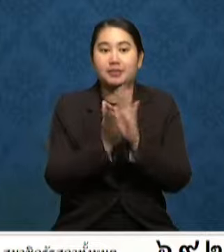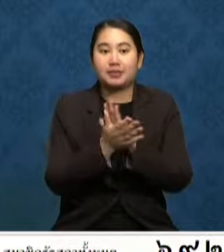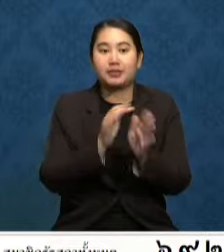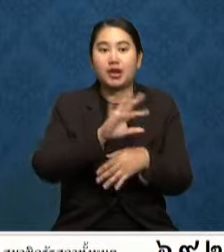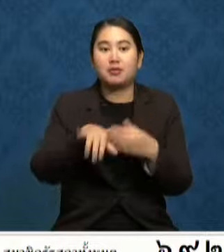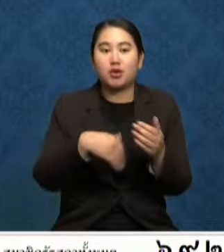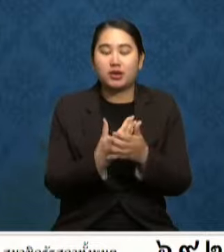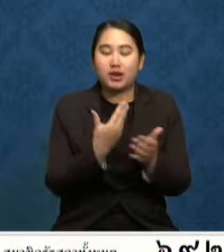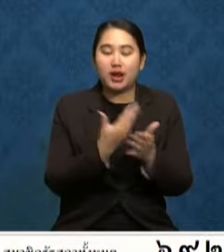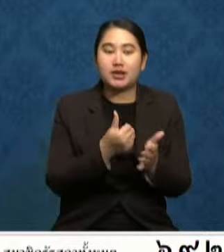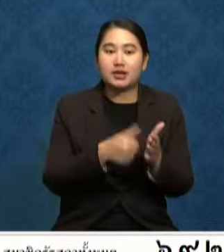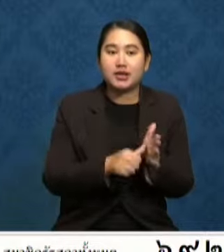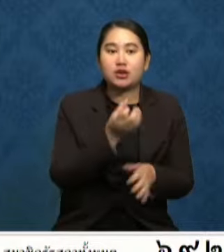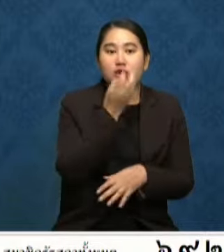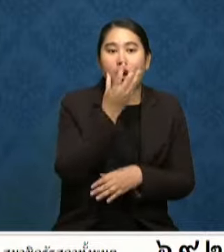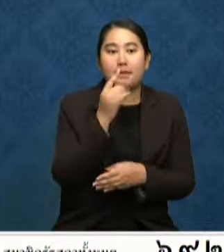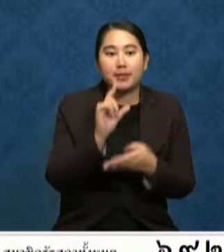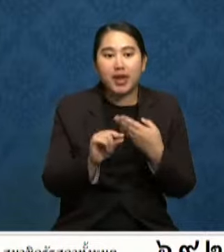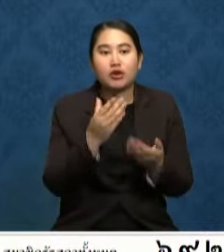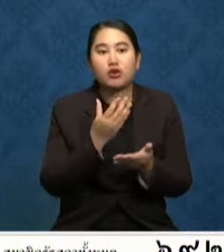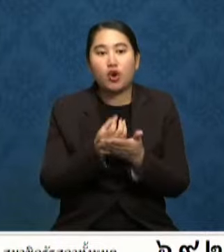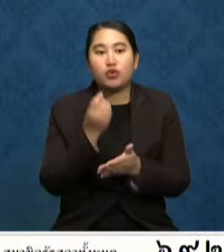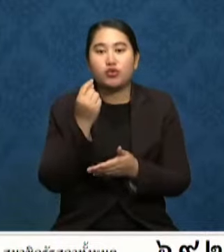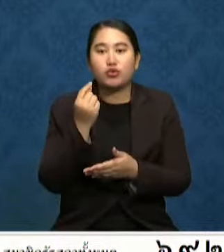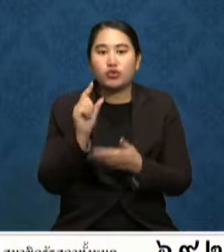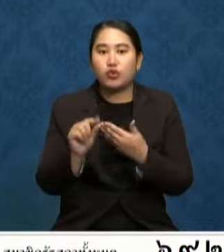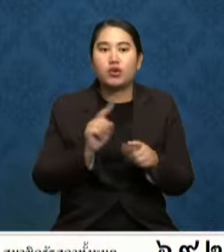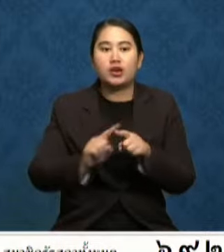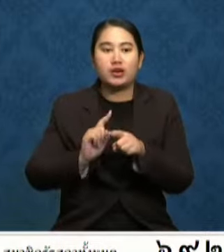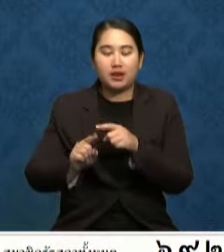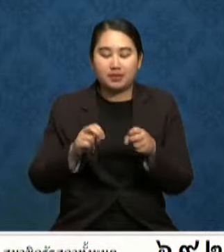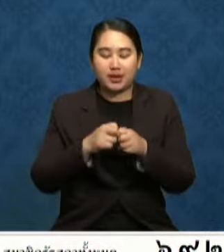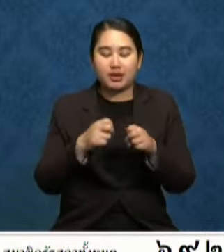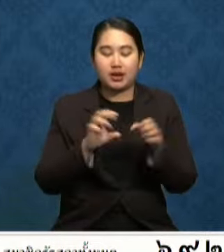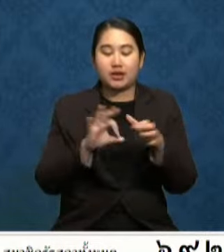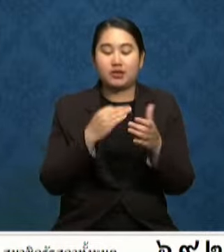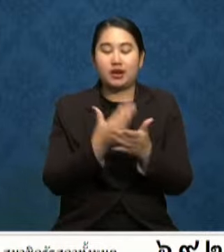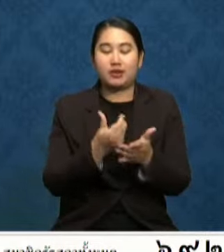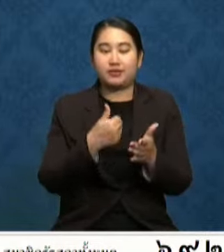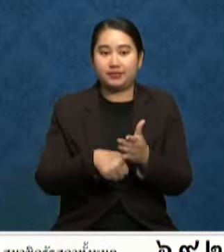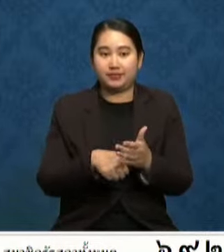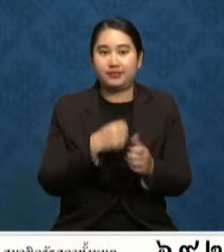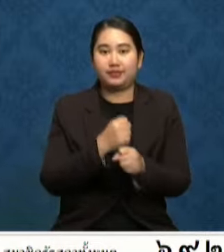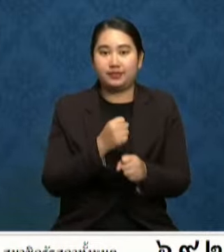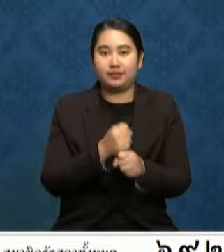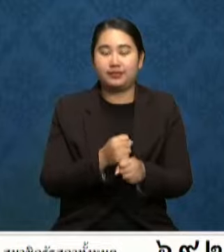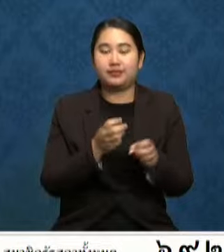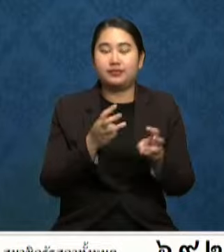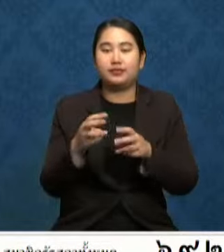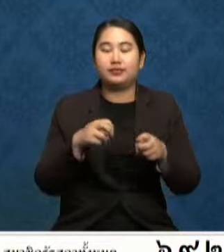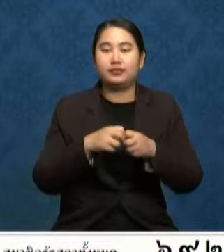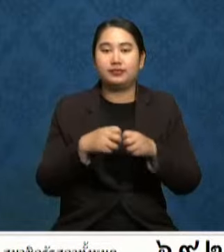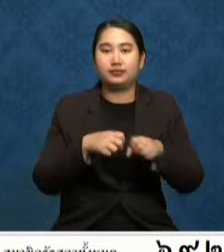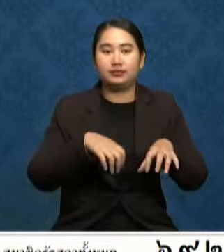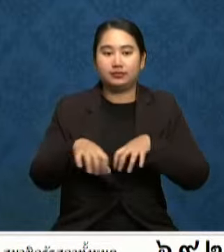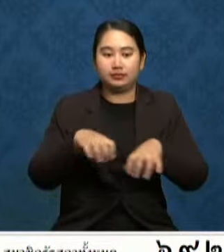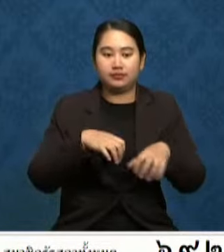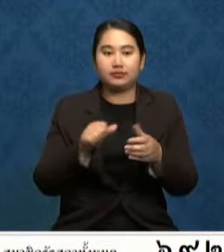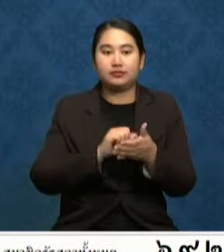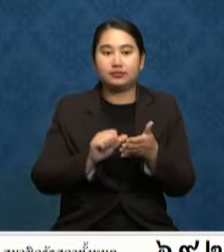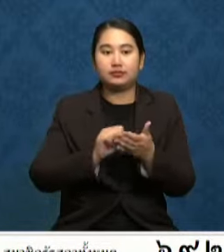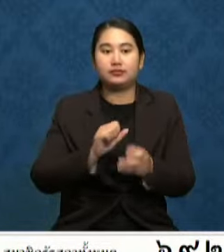ก็ทงนี่ นอกระบบ ในระบบอัี้มัโยงไปจนถกếคประหนาลีสินถ้ด